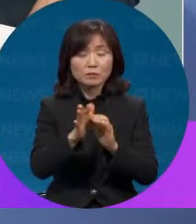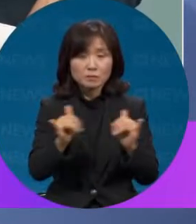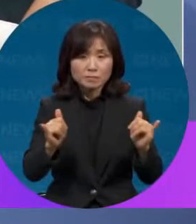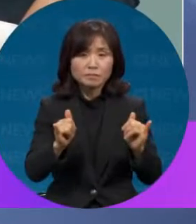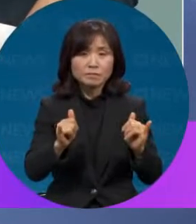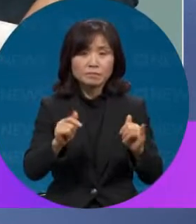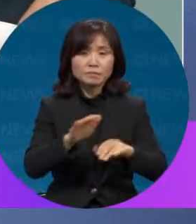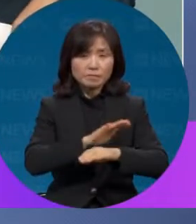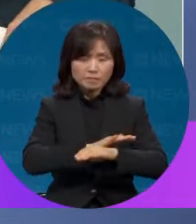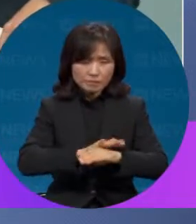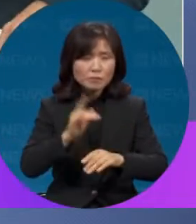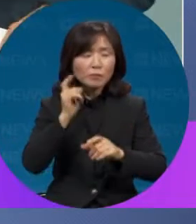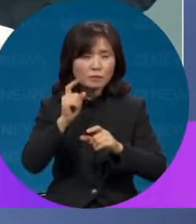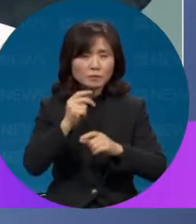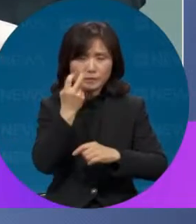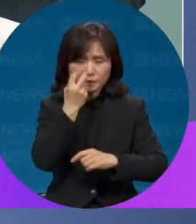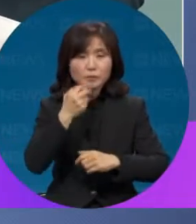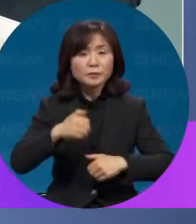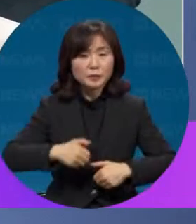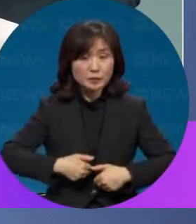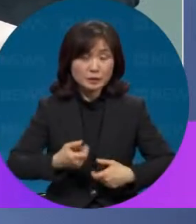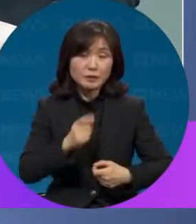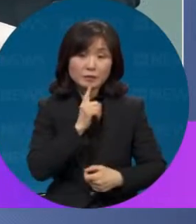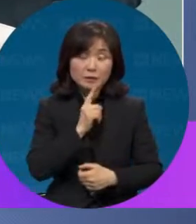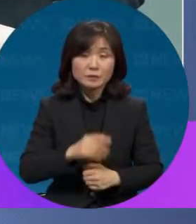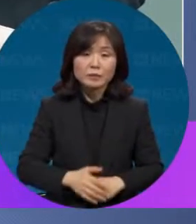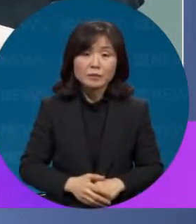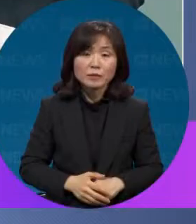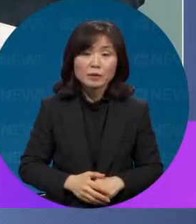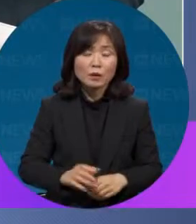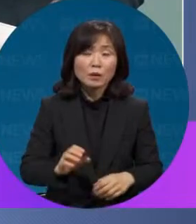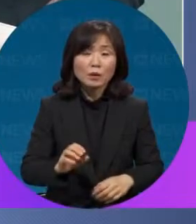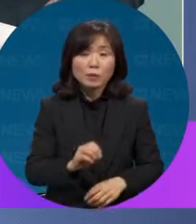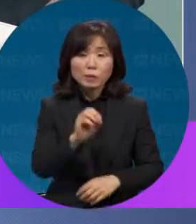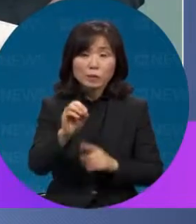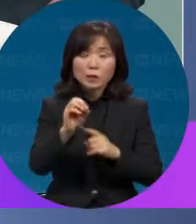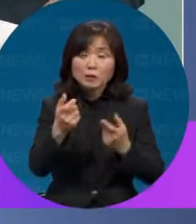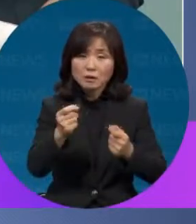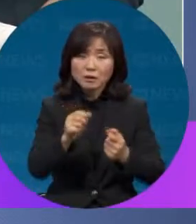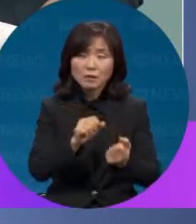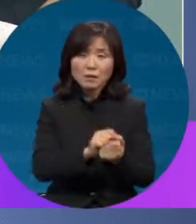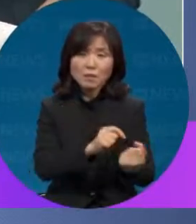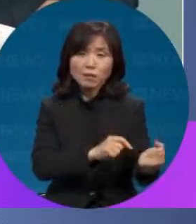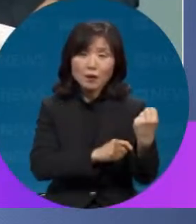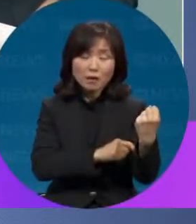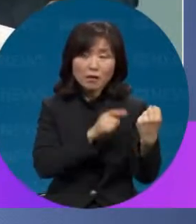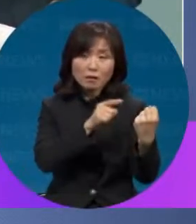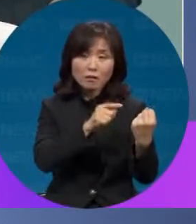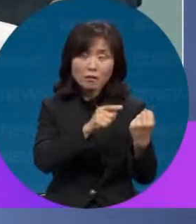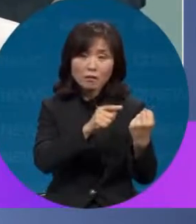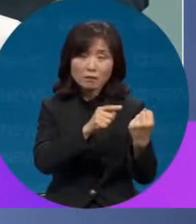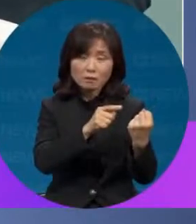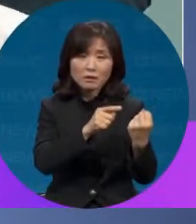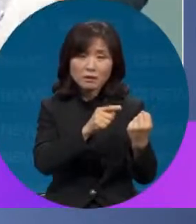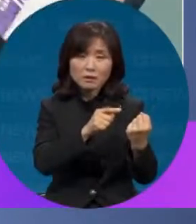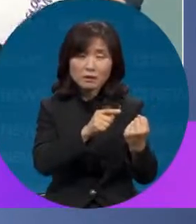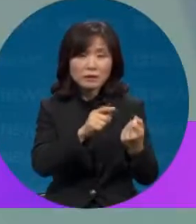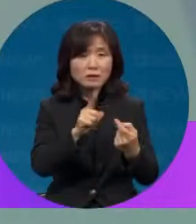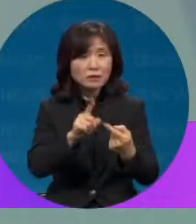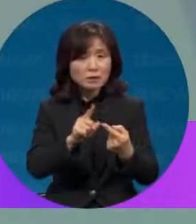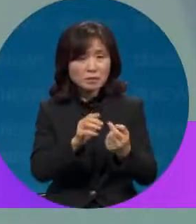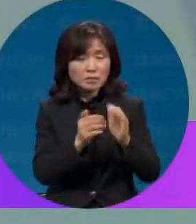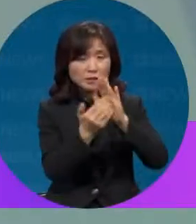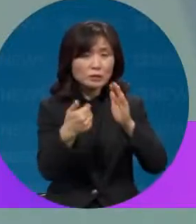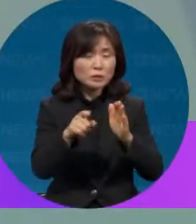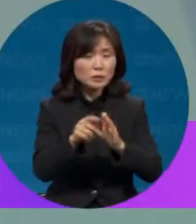신중할 것을 조언하기도 했습니다 어떻게 5 미끄러운 변 이처럼 이 전염력이 강한 변 이에 맞서기 위해 추가 접종이 필요한